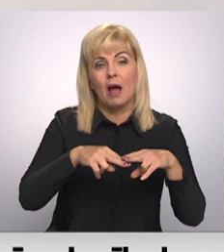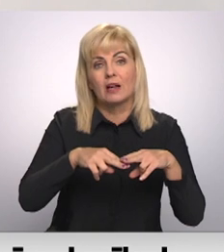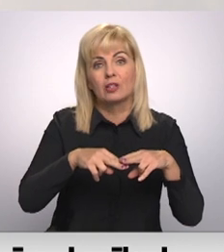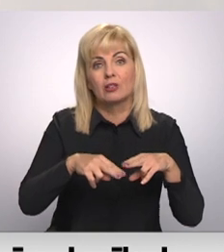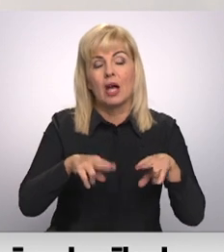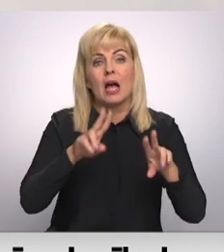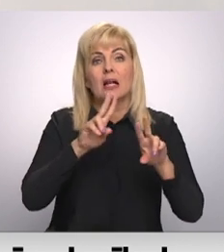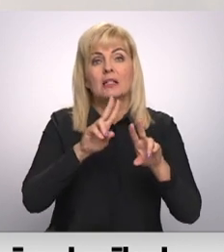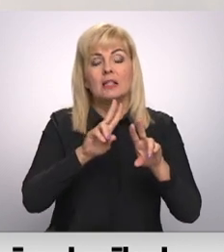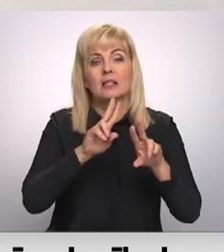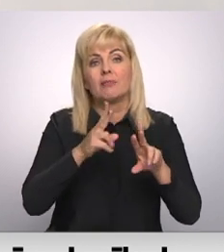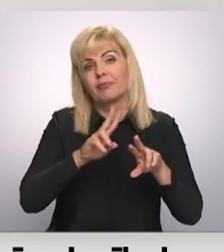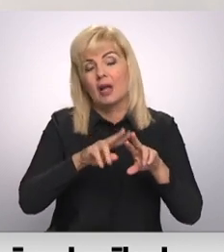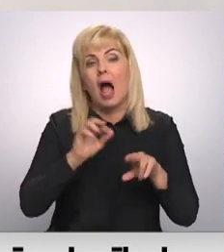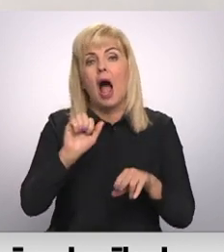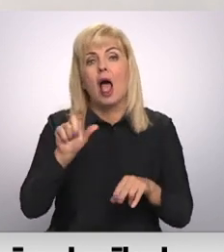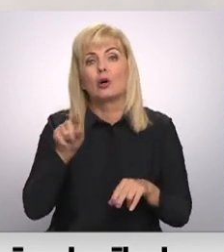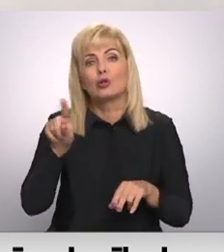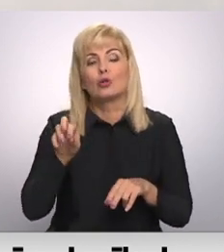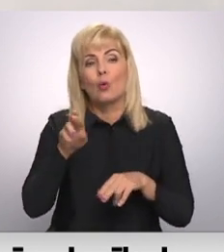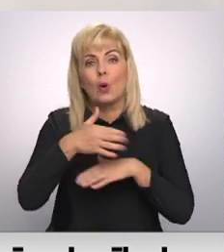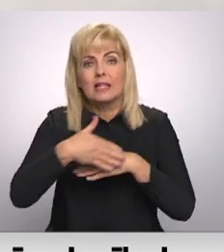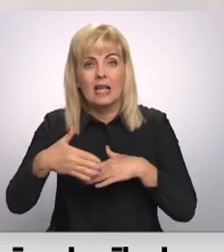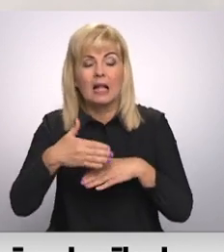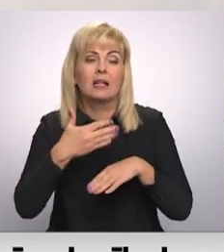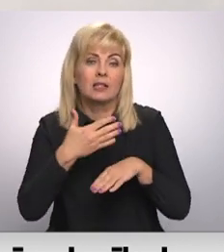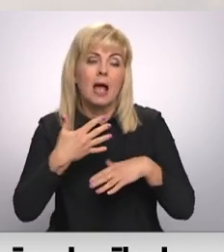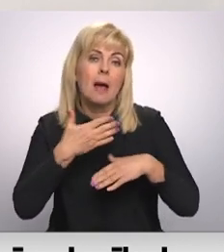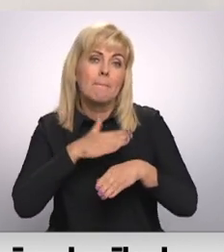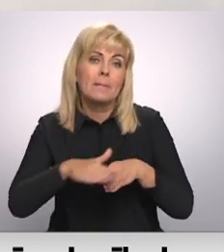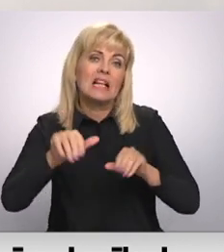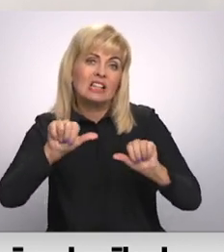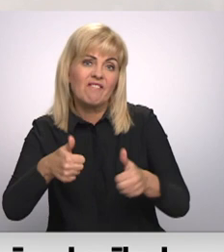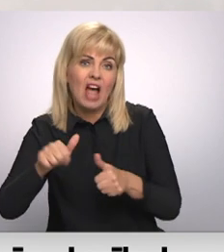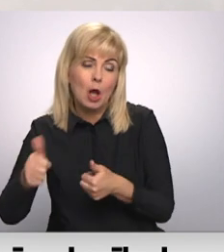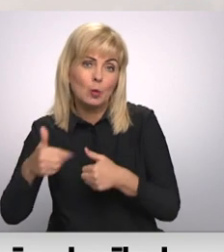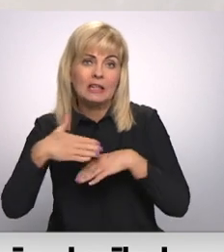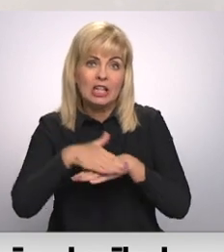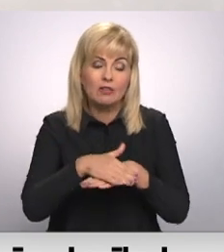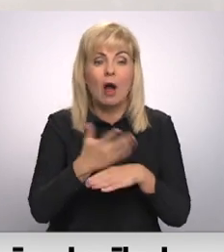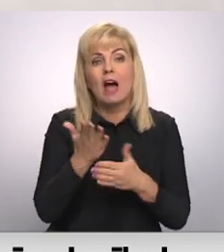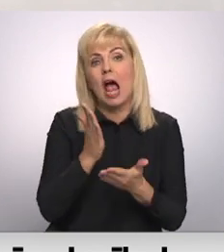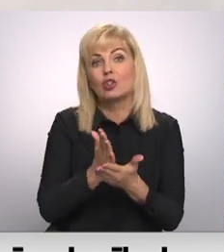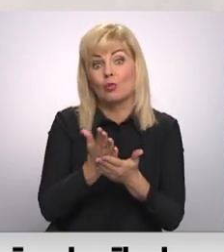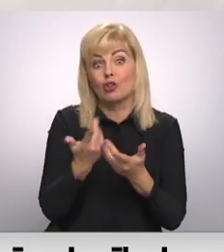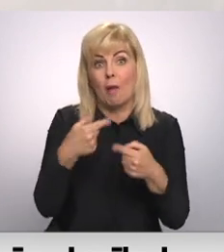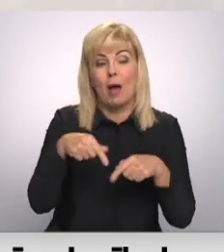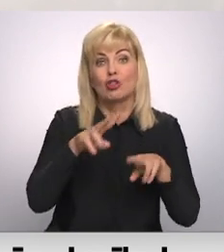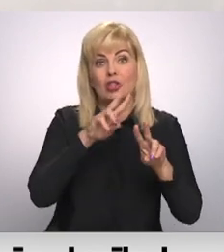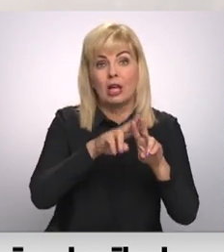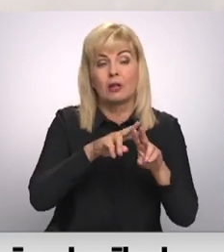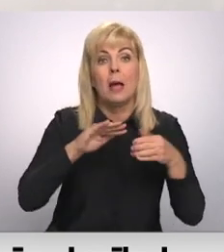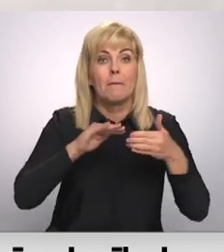šeit Alsungas ielā, kā mēs pakāpeniski varam pilnveidot to infrastruktūru, kādu ir esošajā cietumā pilsētas